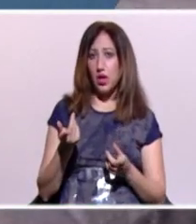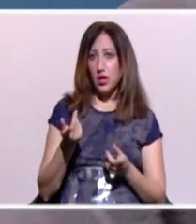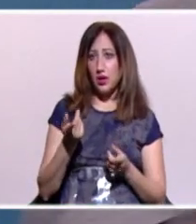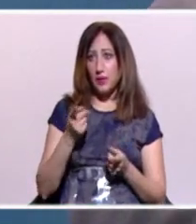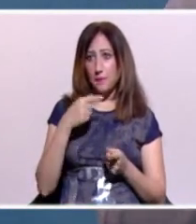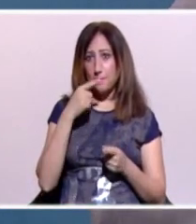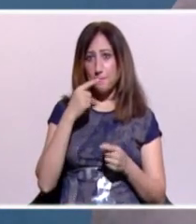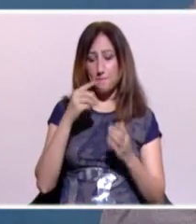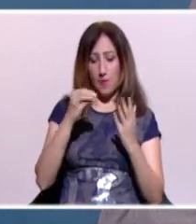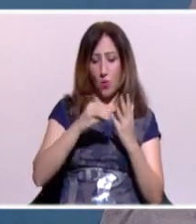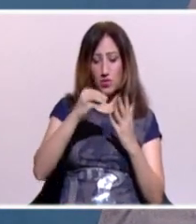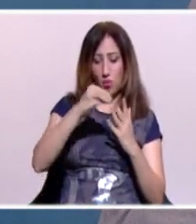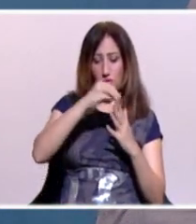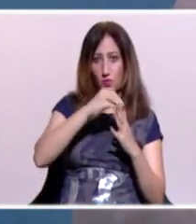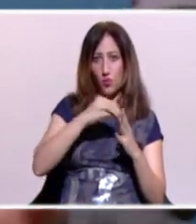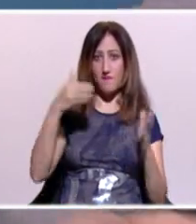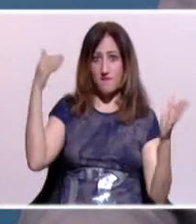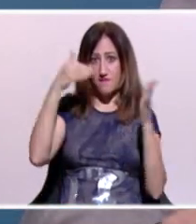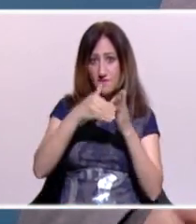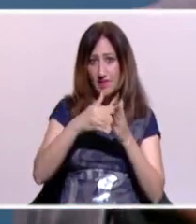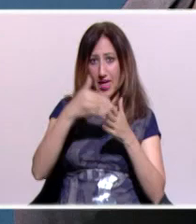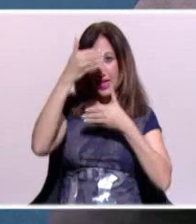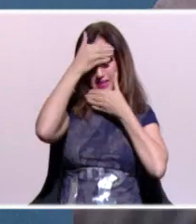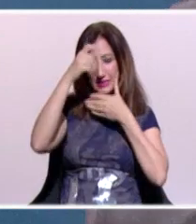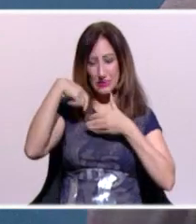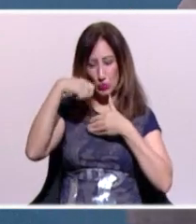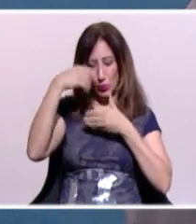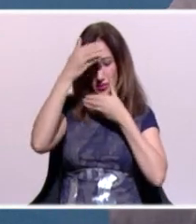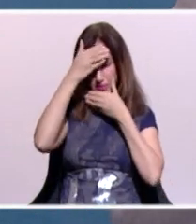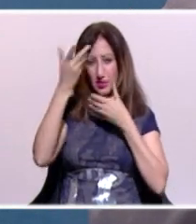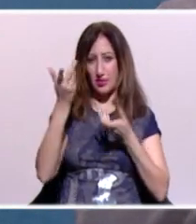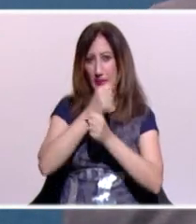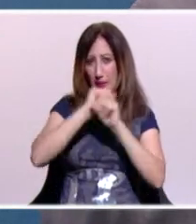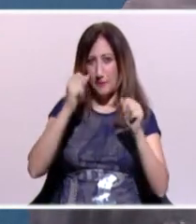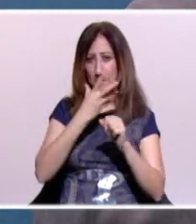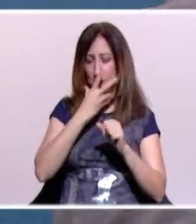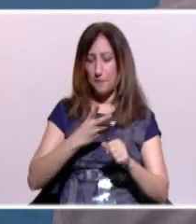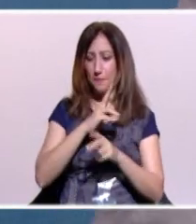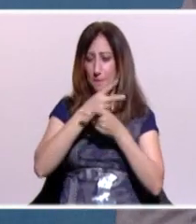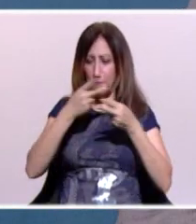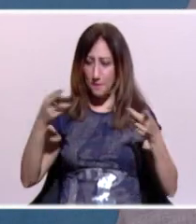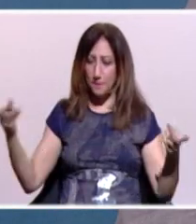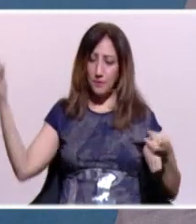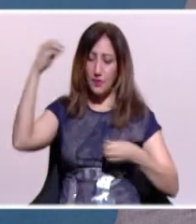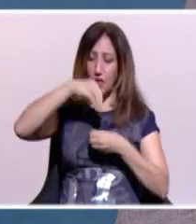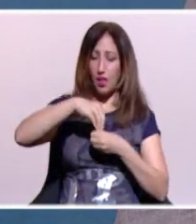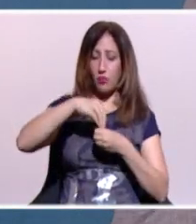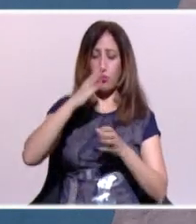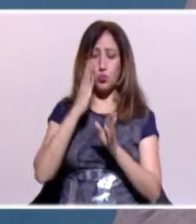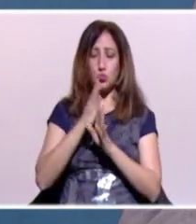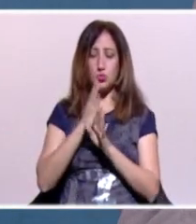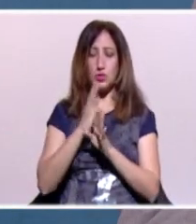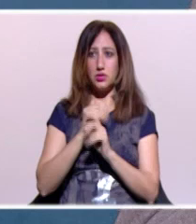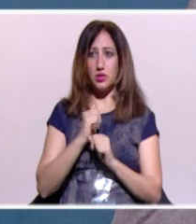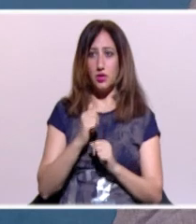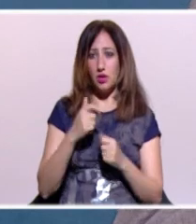عارف التسلسل ده، لغاية لما وصلنا لداعش. النبع واحد والافكار واحدة والهدف واحد، والشخصيات دي كلها انا